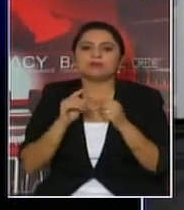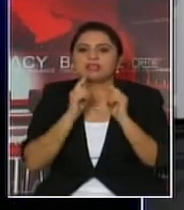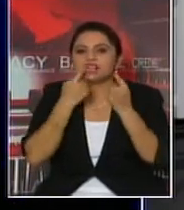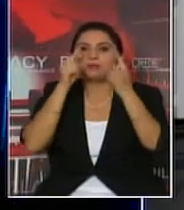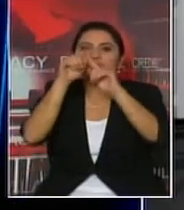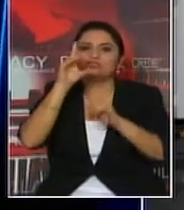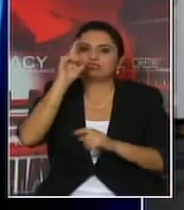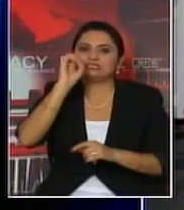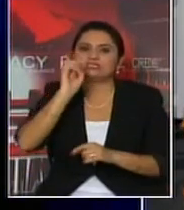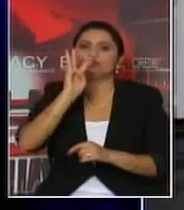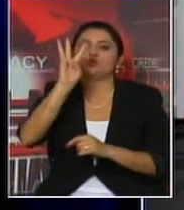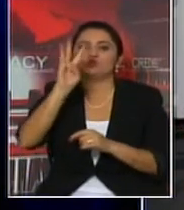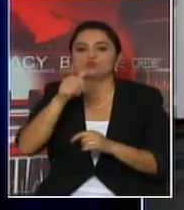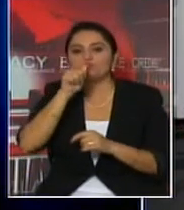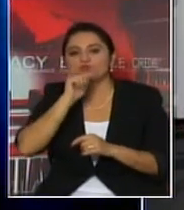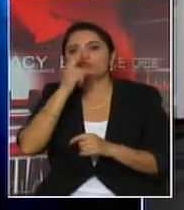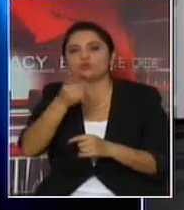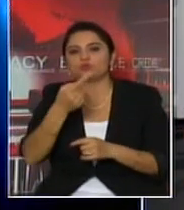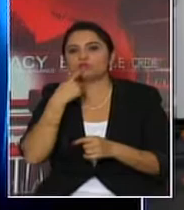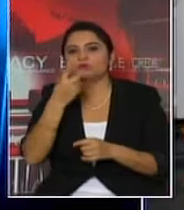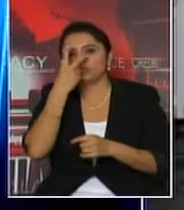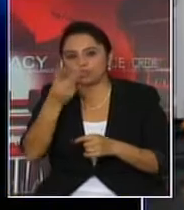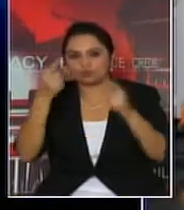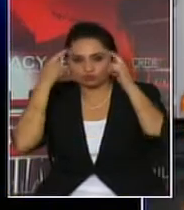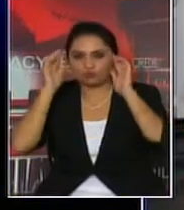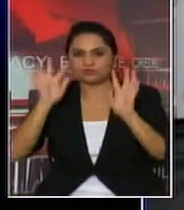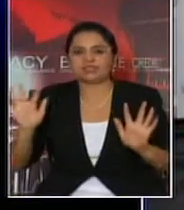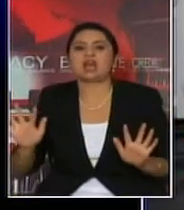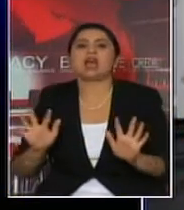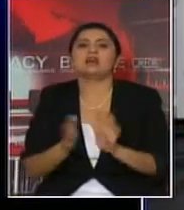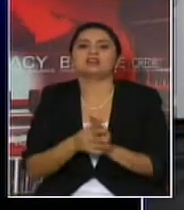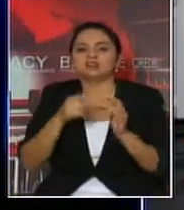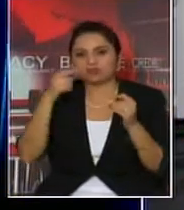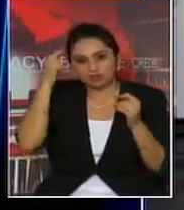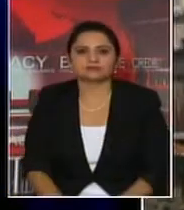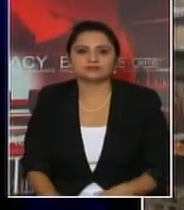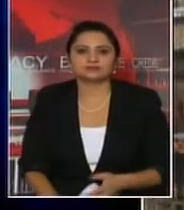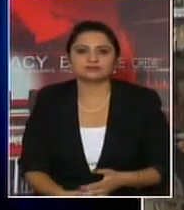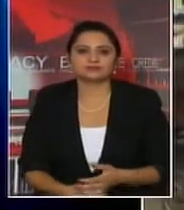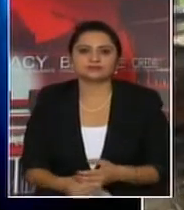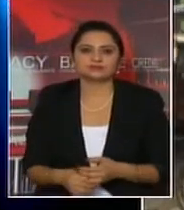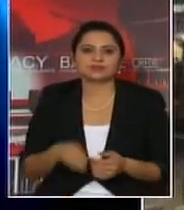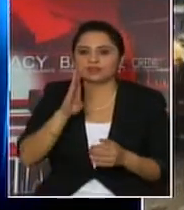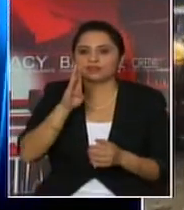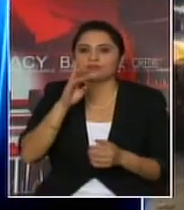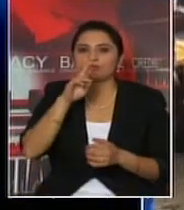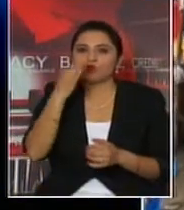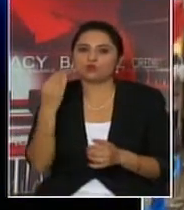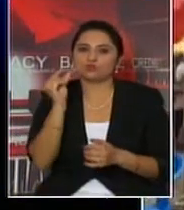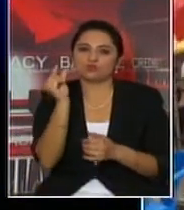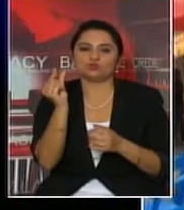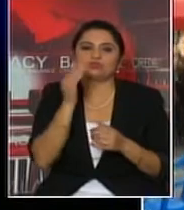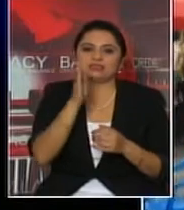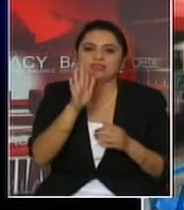भने सावधान, ड्यूभित्र कपालको कुजुल्टो भइदिन सक्छ। वरुण बेभरेज प्रालीले बजारमा